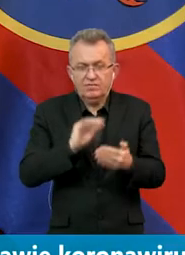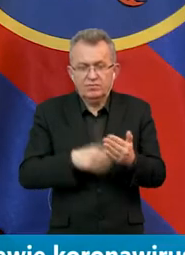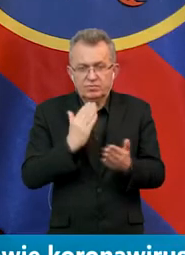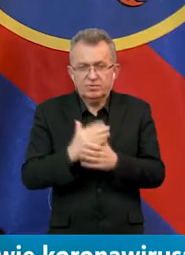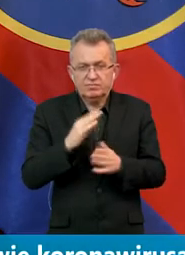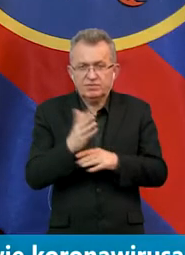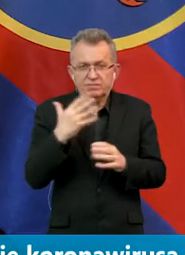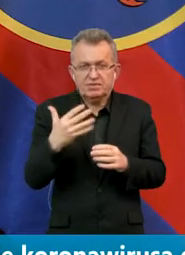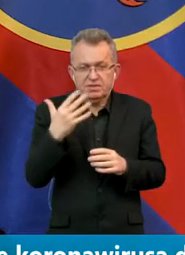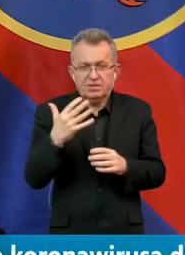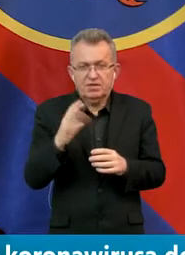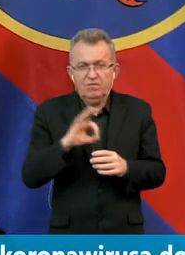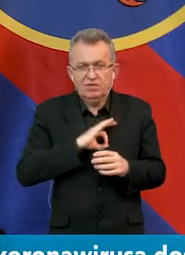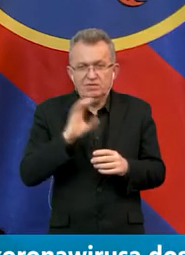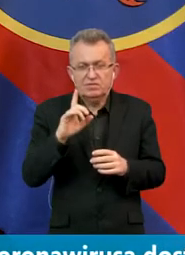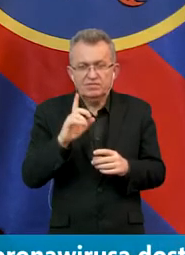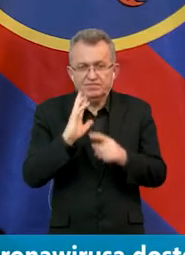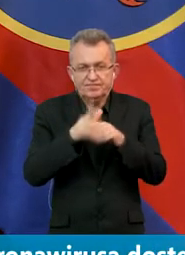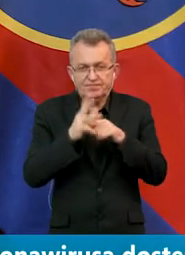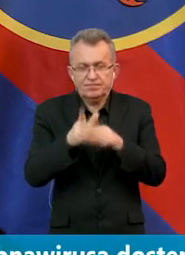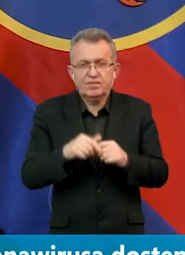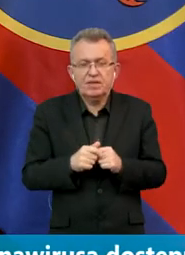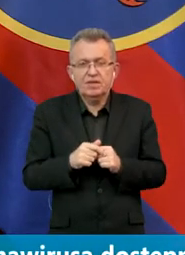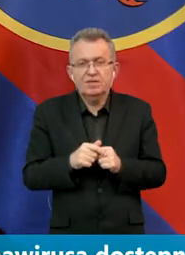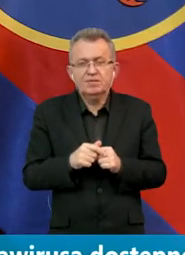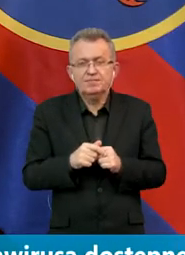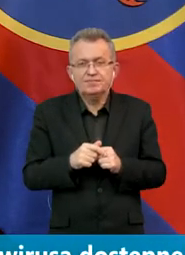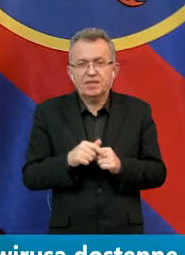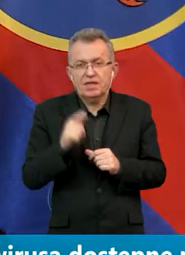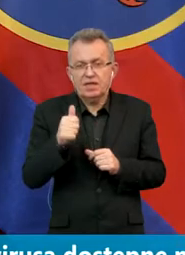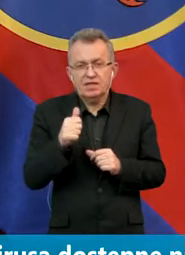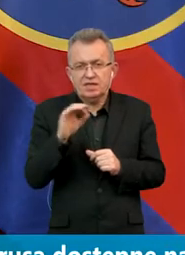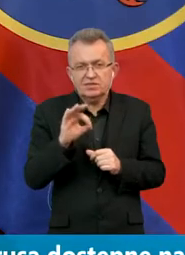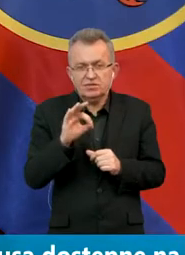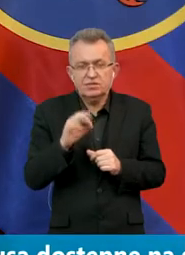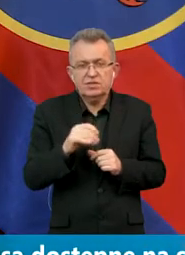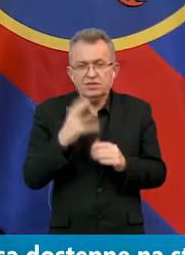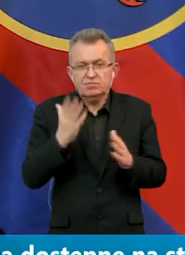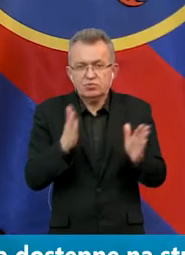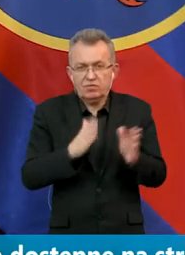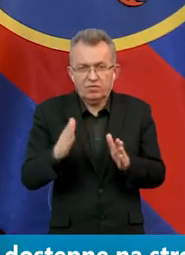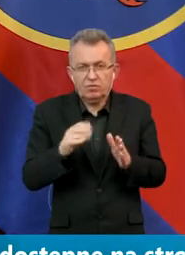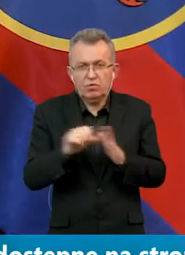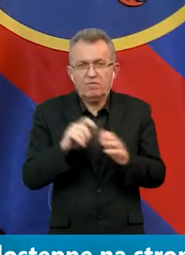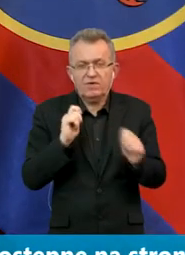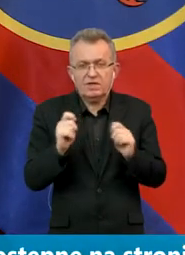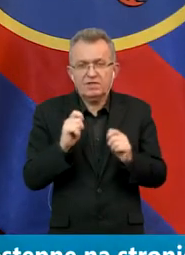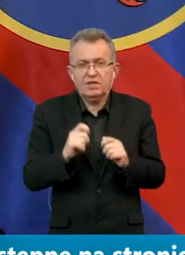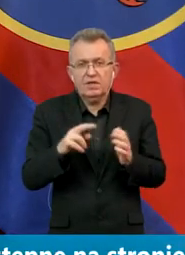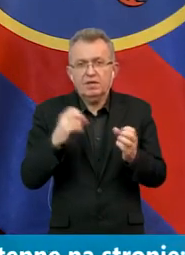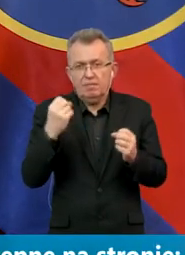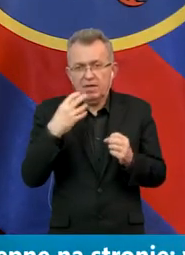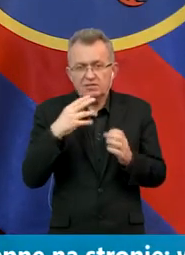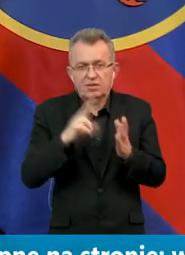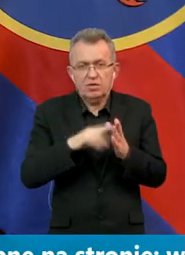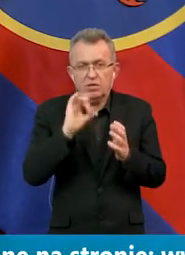z właścicielem tej instalacji. Jednocześnie przygotowujemy do wakacji plażę miejską na